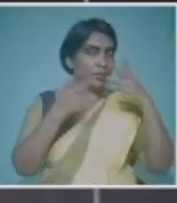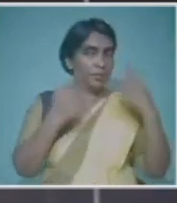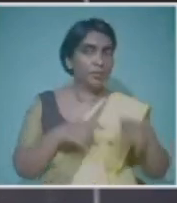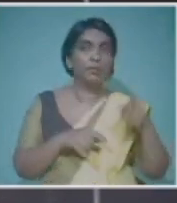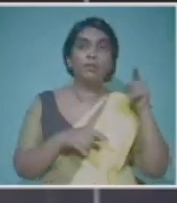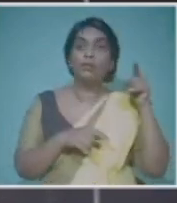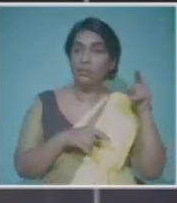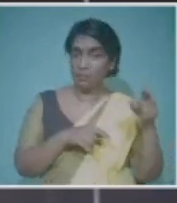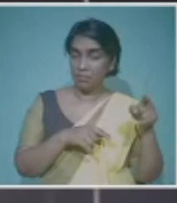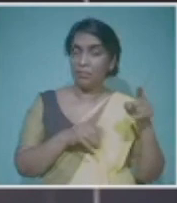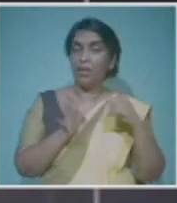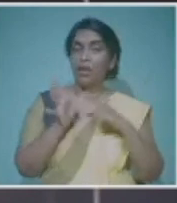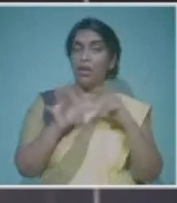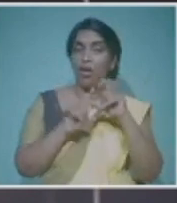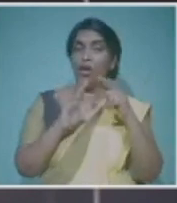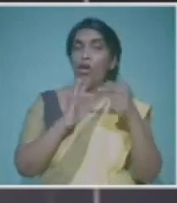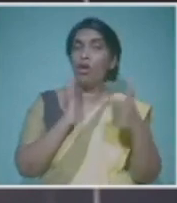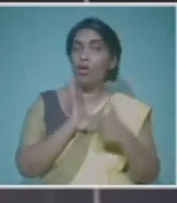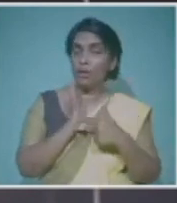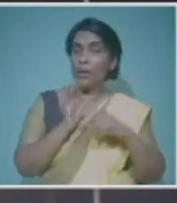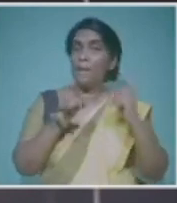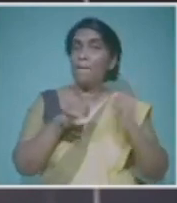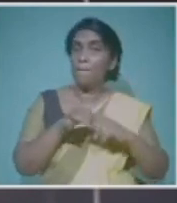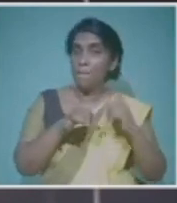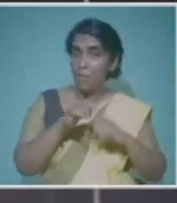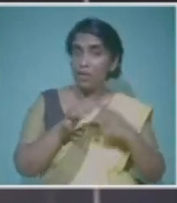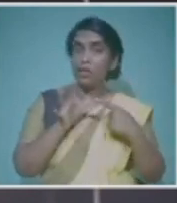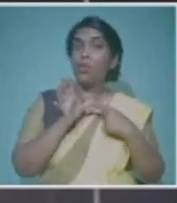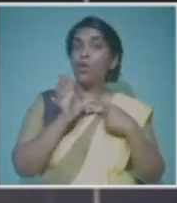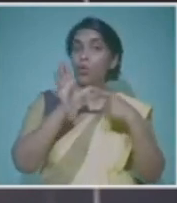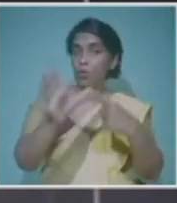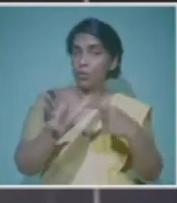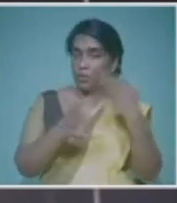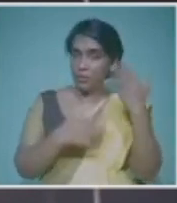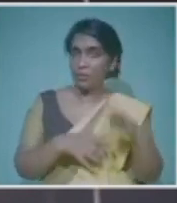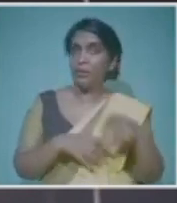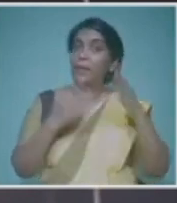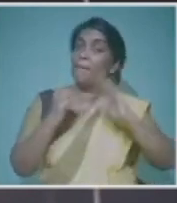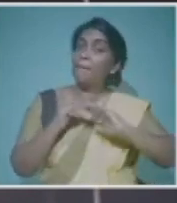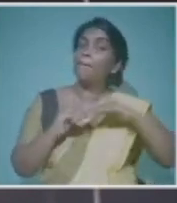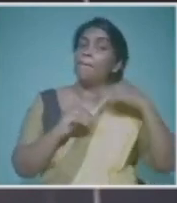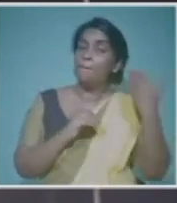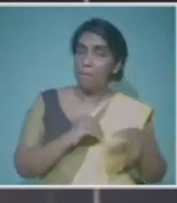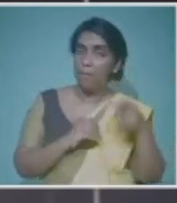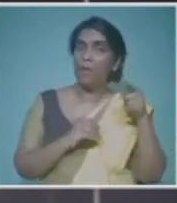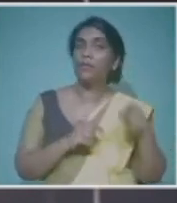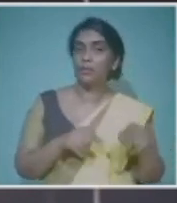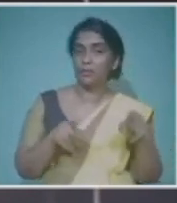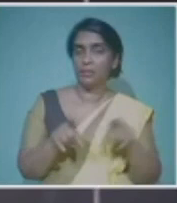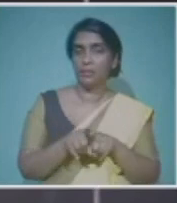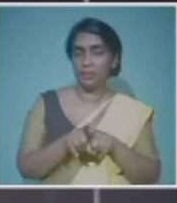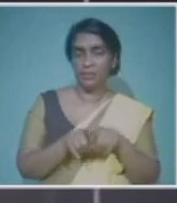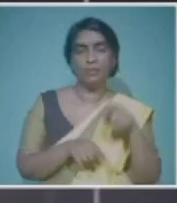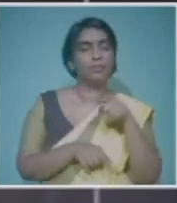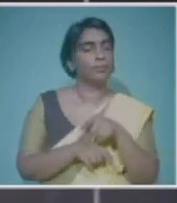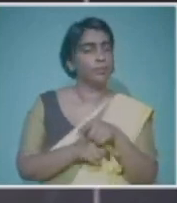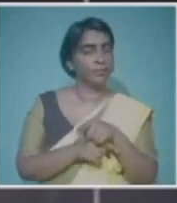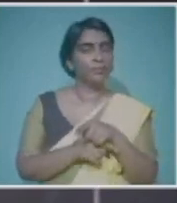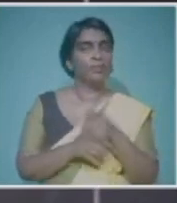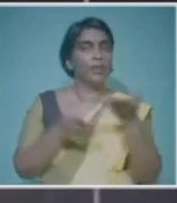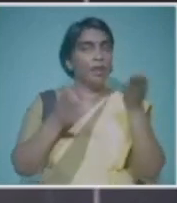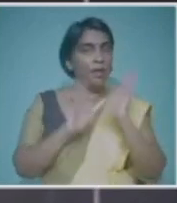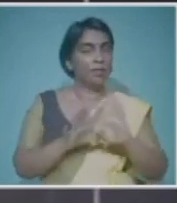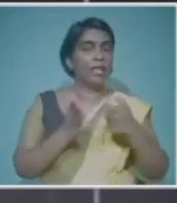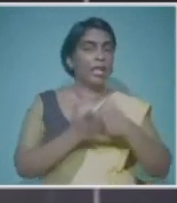ඔහු ඒ විගණකාධිපතිවරයාගේ ප්‍රශ්නවලට පිළිතුරු සැපෙව්වා ඊට පස්සේ තමයි මේ